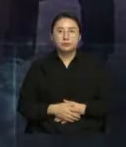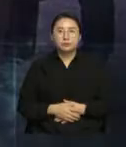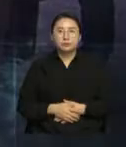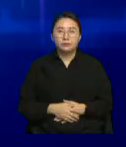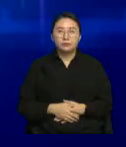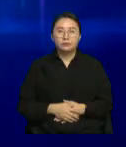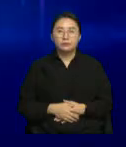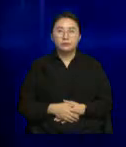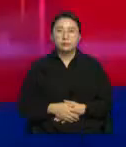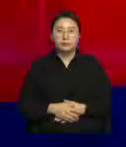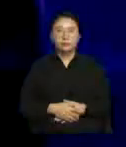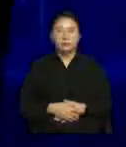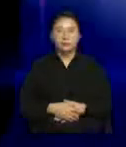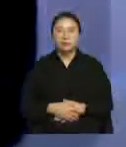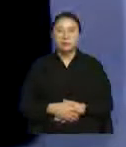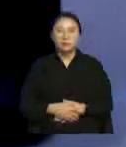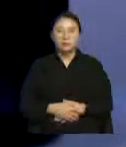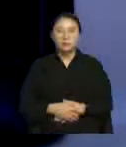전해드립니다.